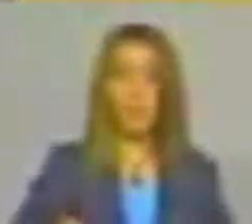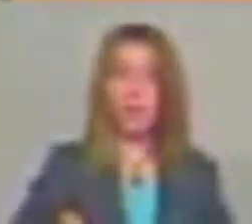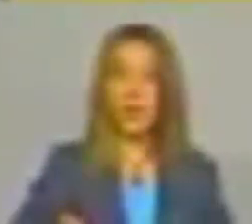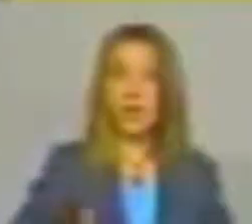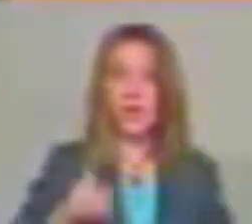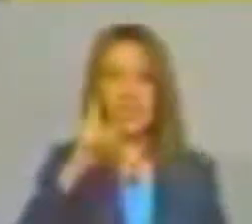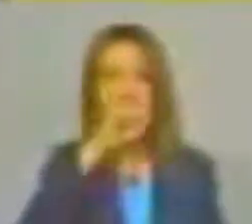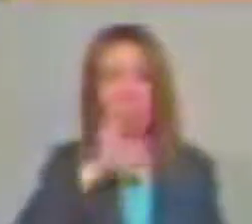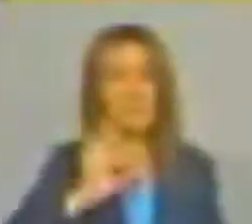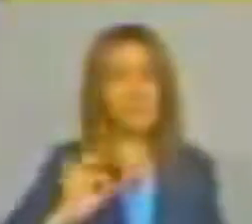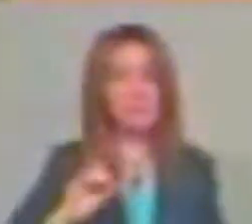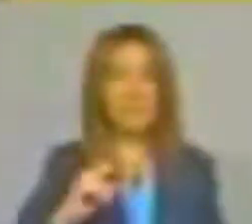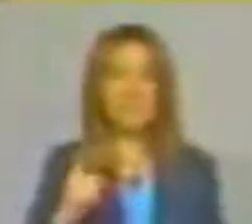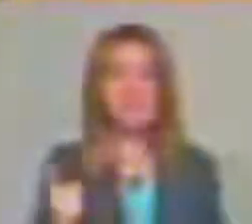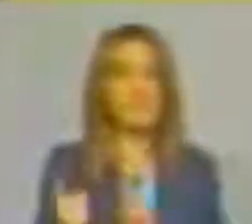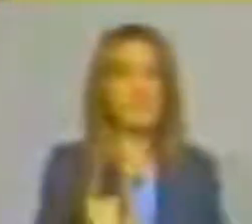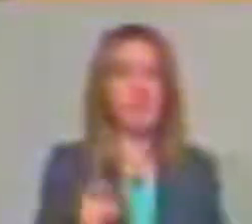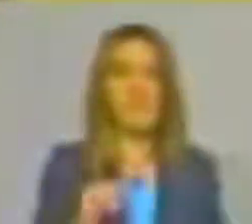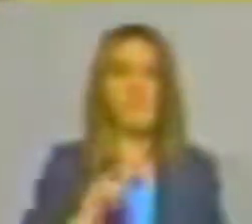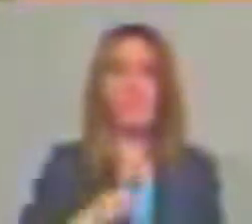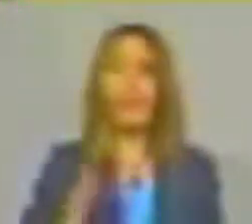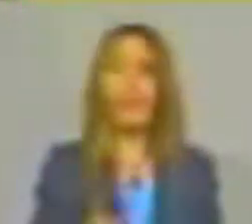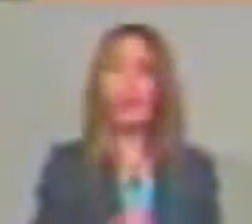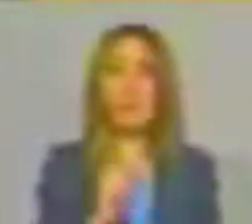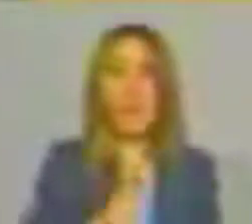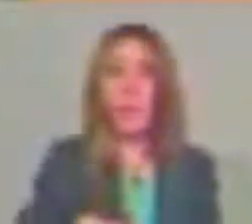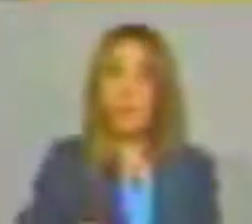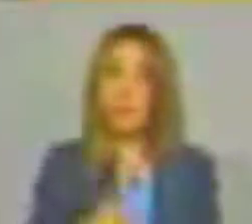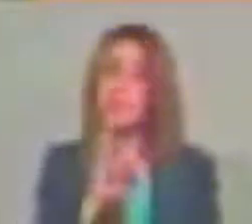Ama hiçbiri de muvaffak olamamıştır.